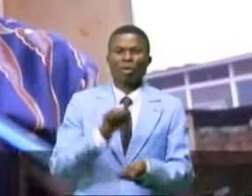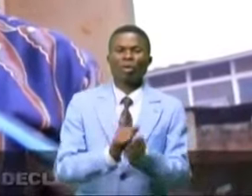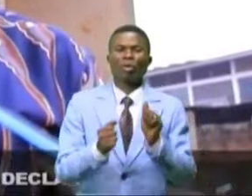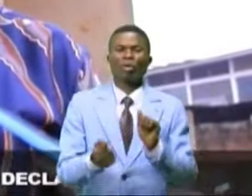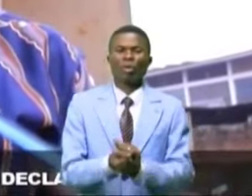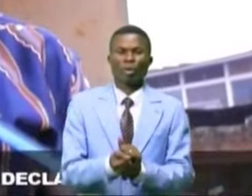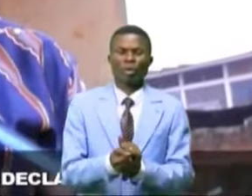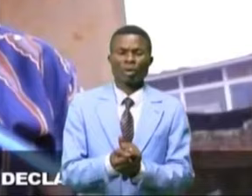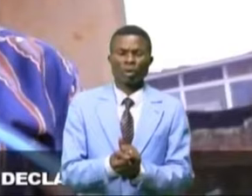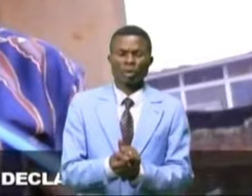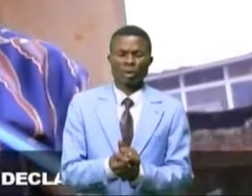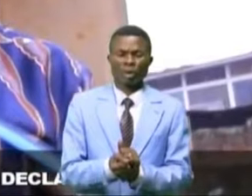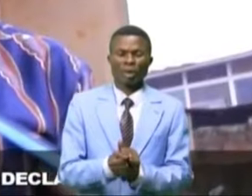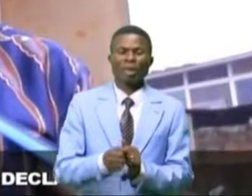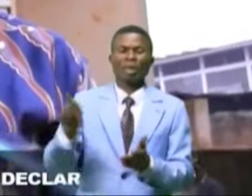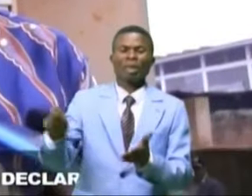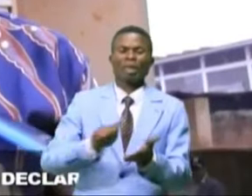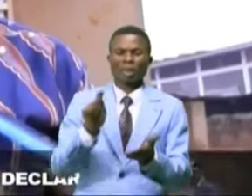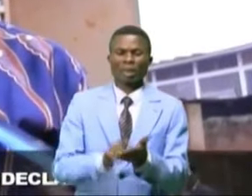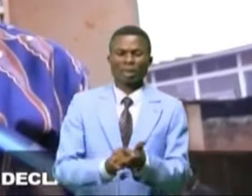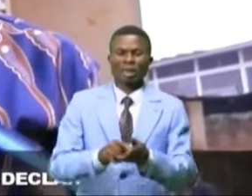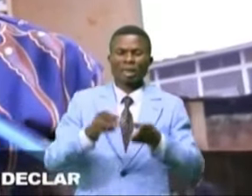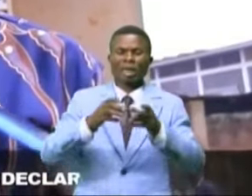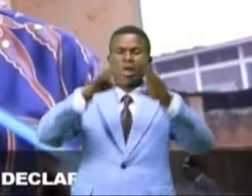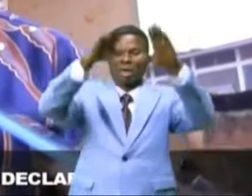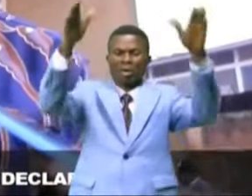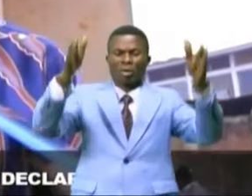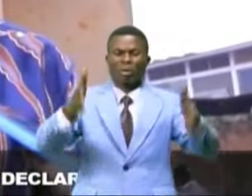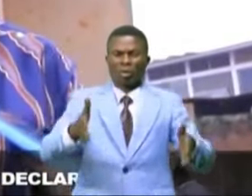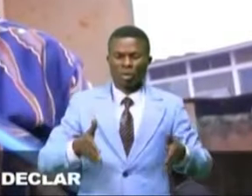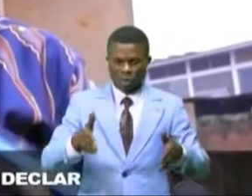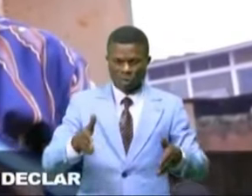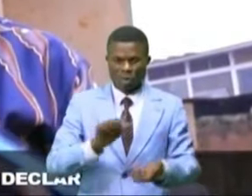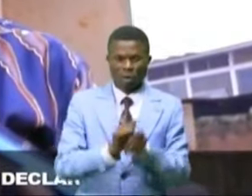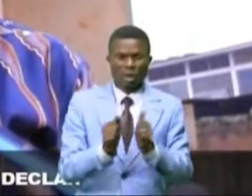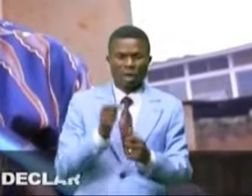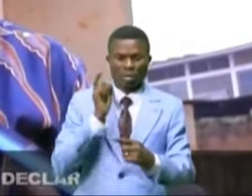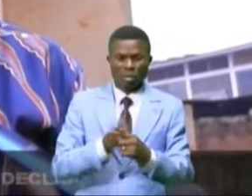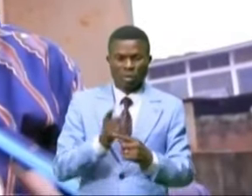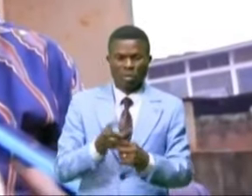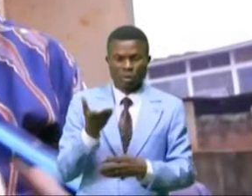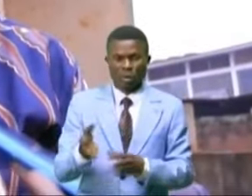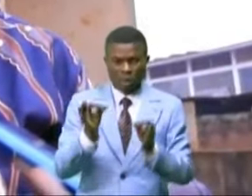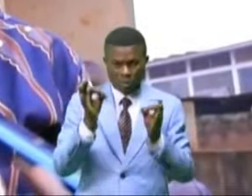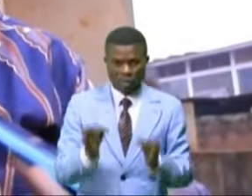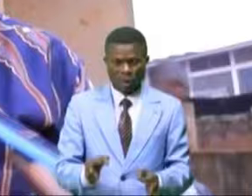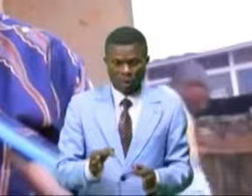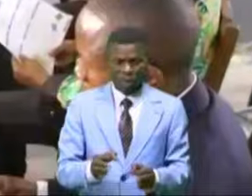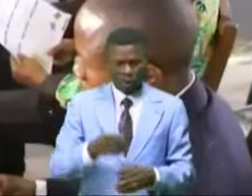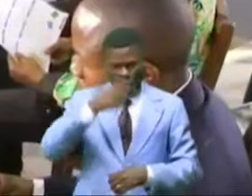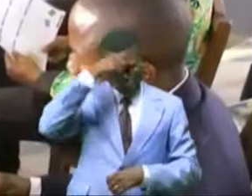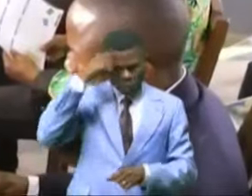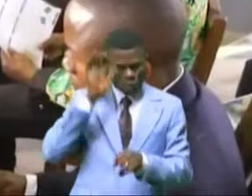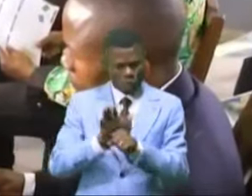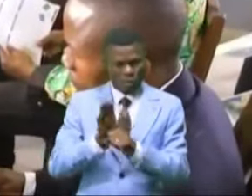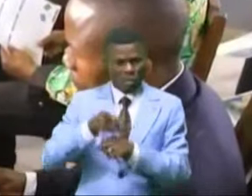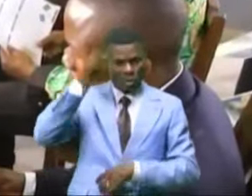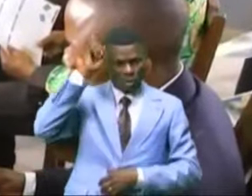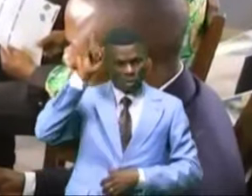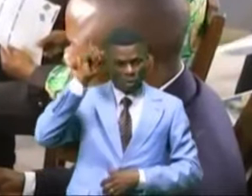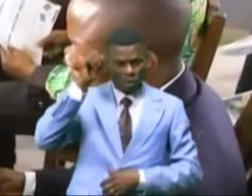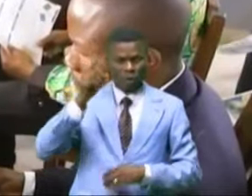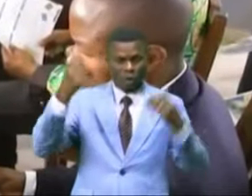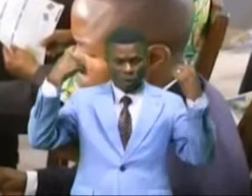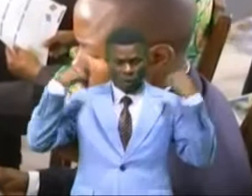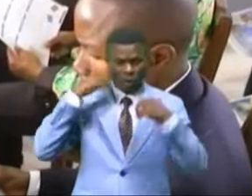des retards de conteneurs, qui citaient les problèmes de pots bascule Ça, on a souffré beaucoup. Signalons que